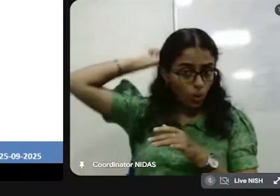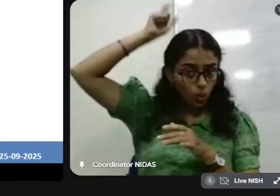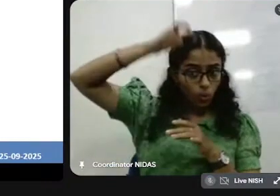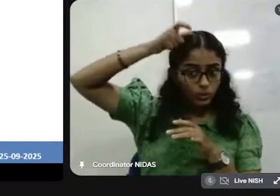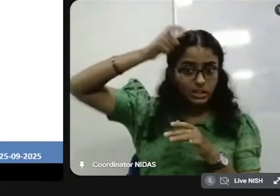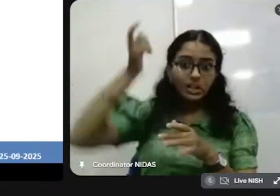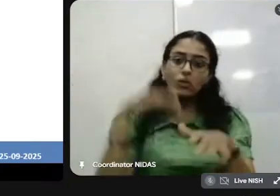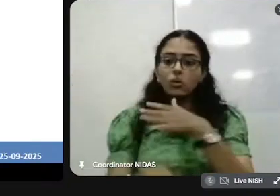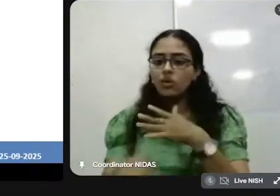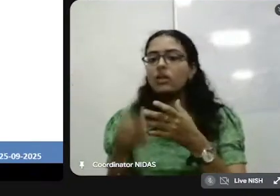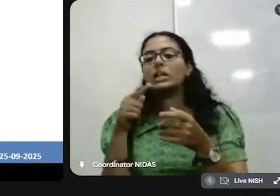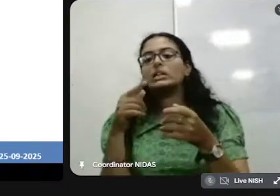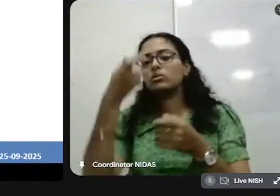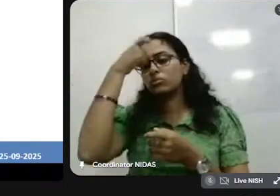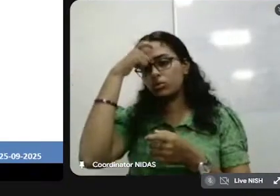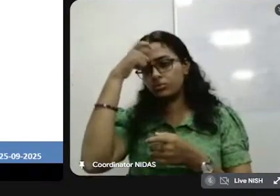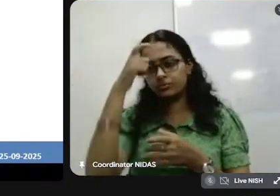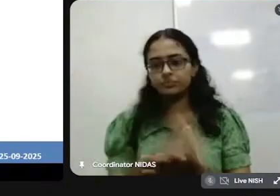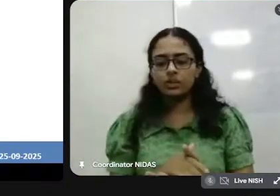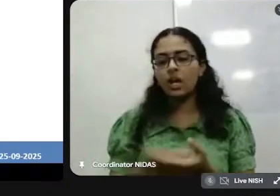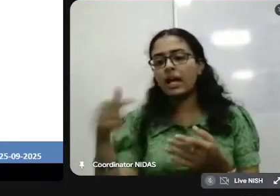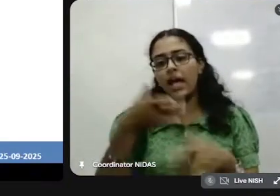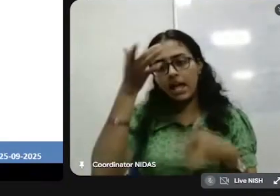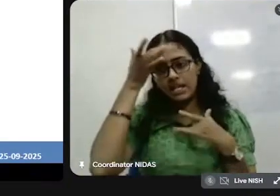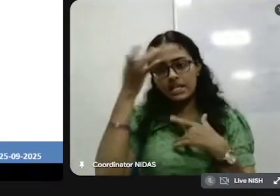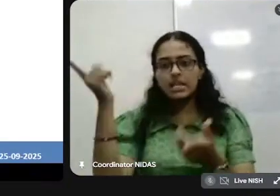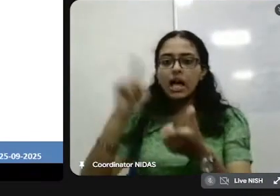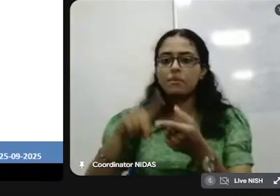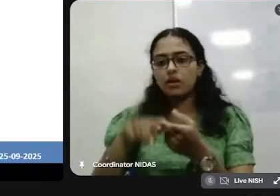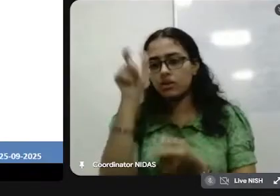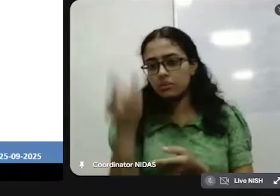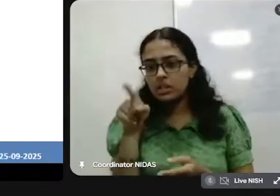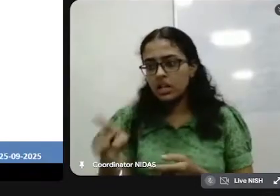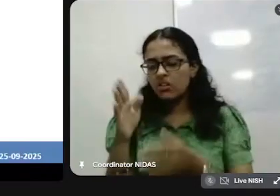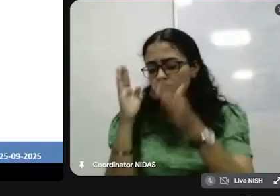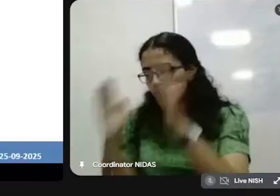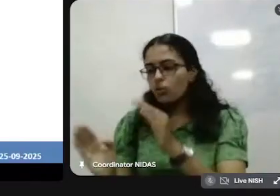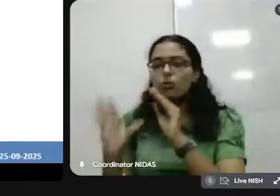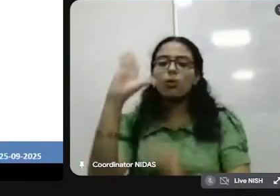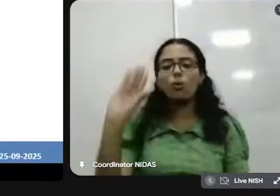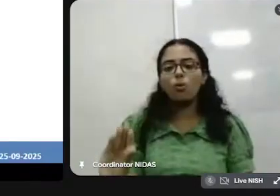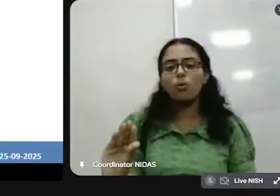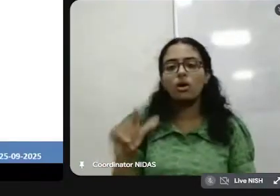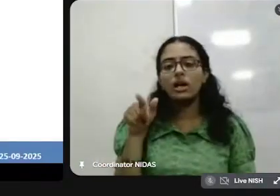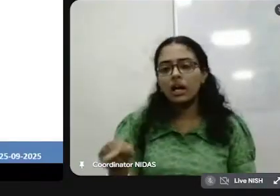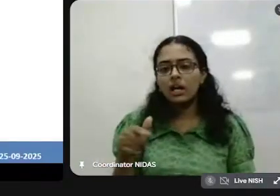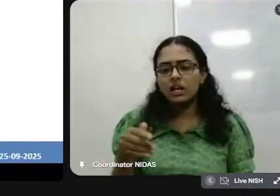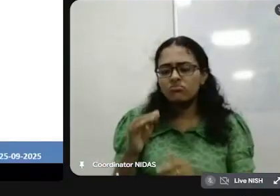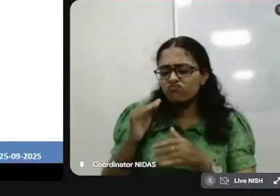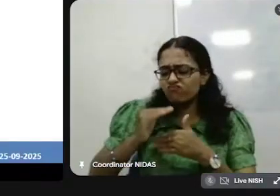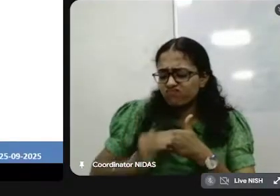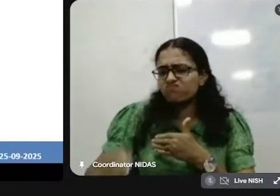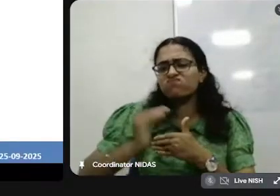അപ്പം നമ്മൾ നേരത്തെ പറഞ്ഞു സ്ട്രോക്ക് വരുന്ന ആൾക്ക് ശ്രദ്ധ വളരെ കുറവാണ് അല്ലെ. അപ്പം നമ്മൾ കണ്ടിന്യൂസ്